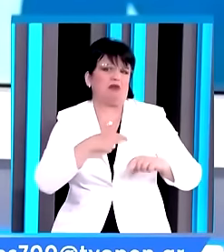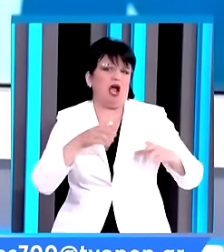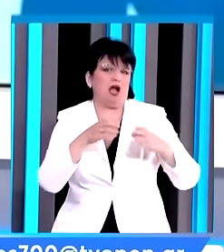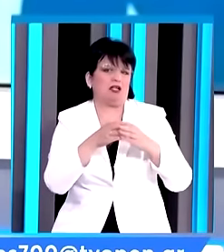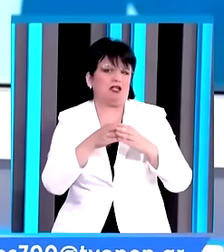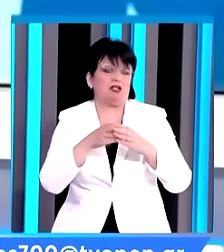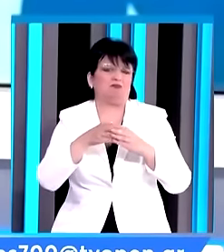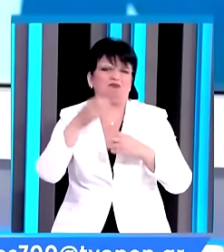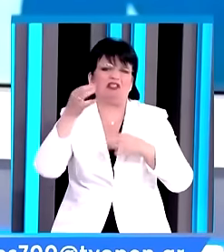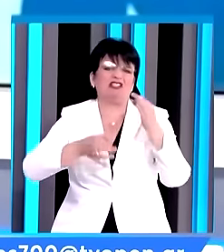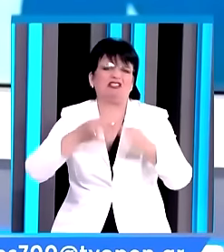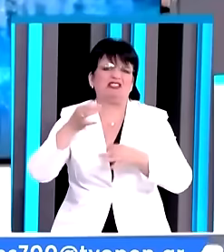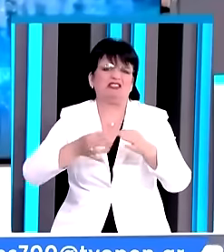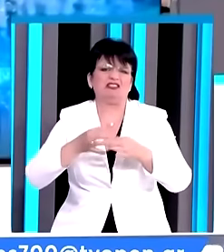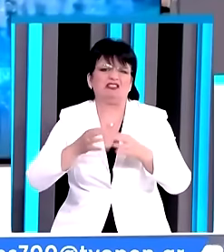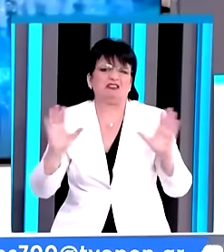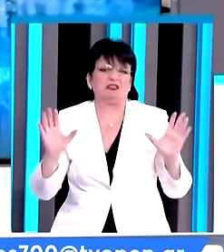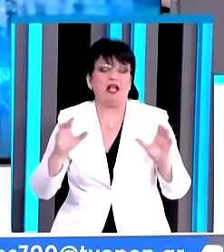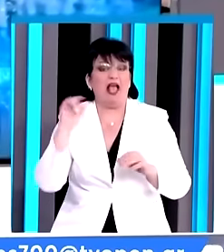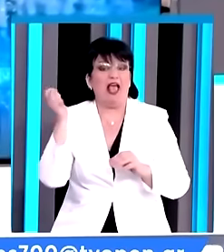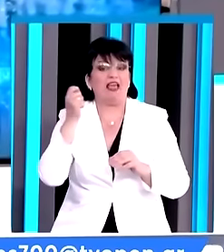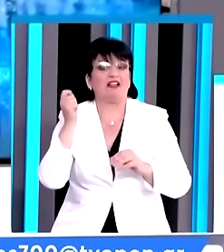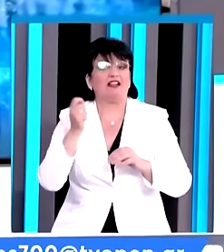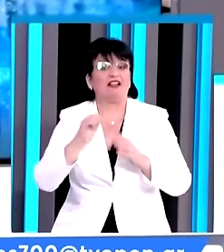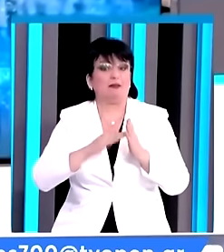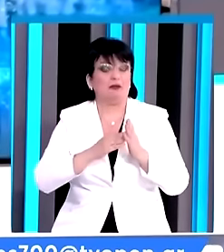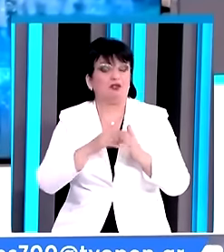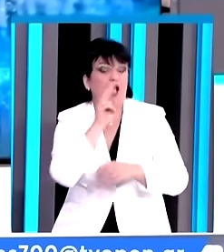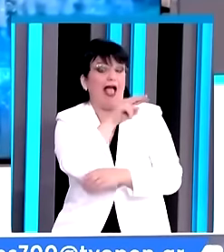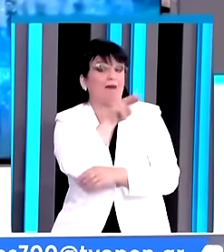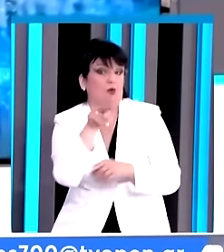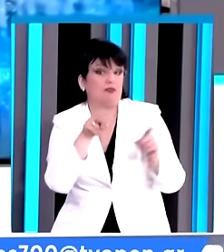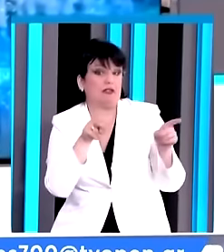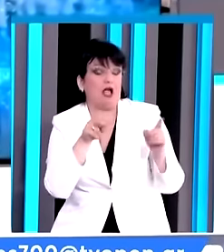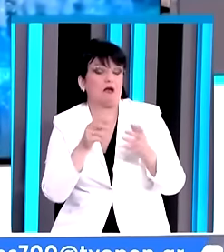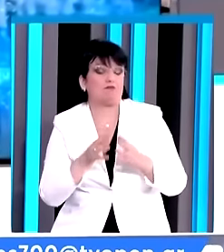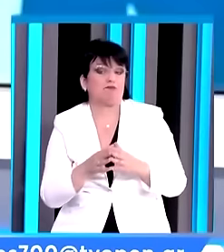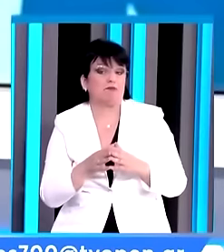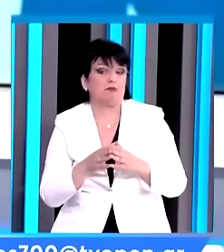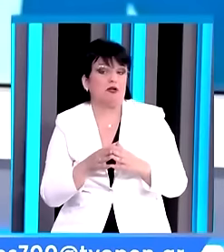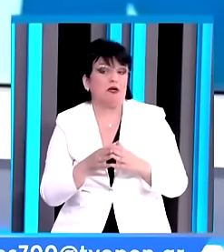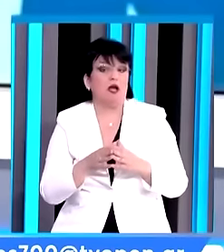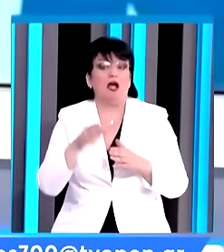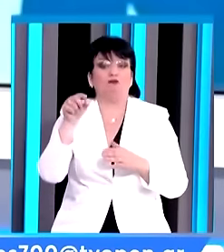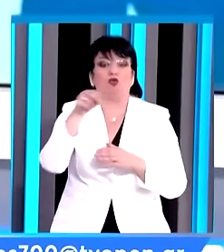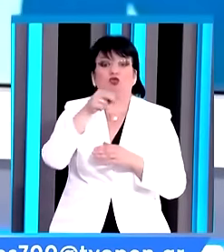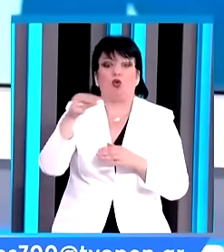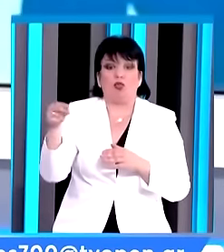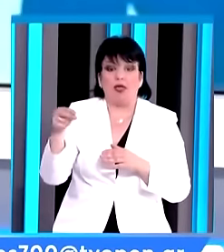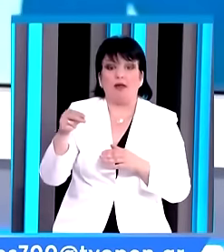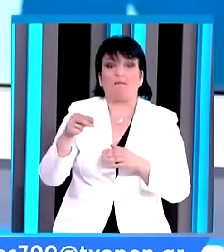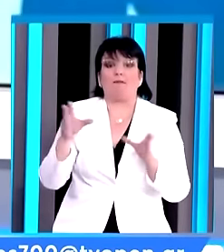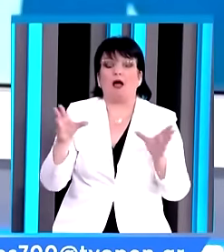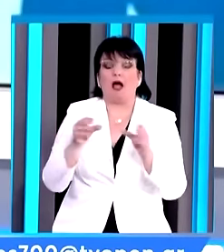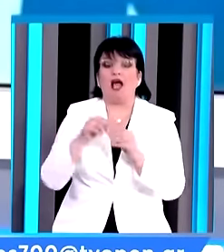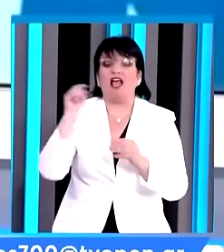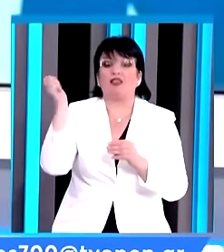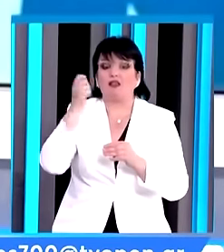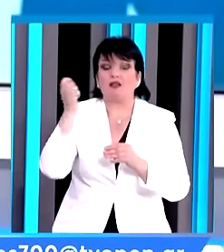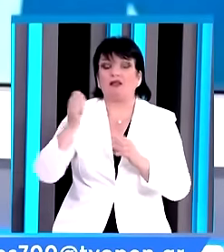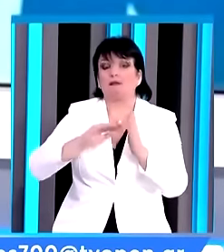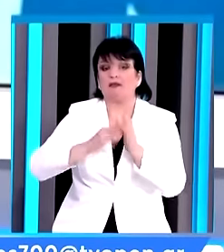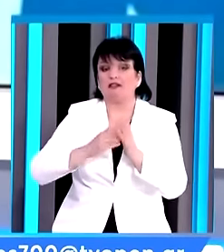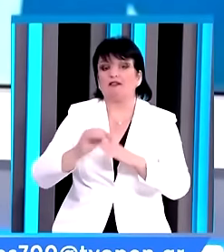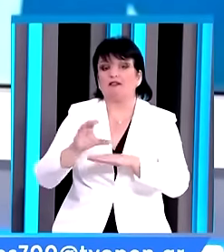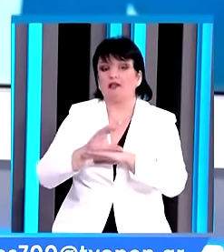καθόλου σε αυτή τη συζήτηση. Την ΕΕΠ εσείς δεν την υποπτία σας, δεν είναι. Το θέμα αφορά, όπως σας είπα, την Εθνική Υπηρεσία Πληροφοριών